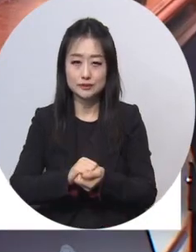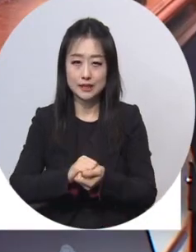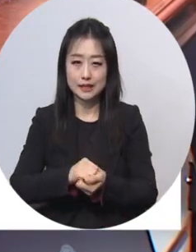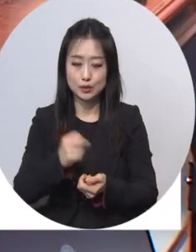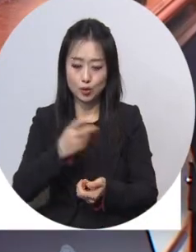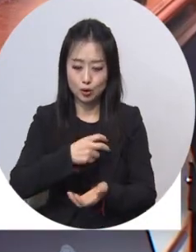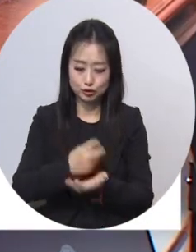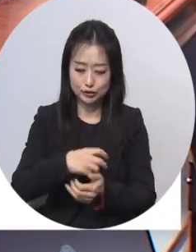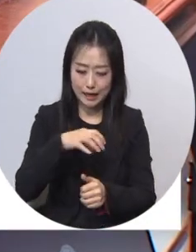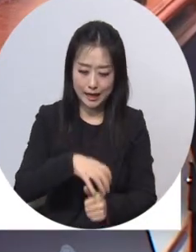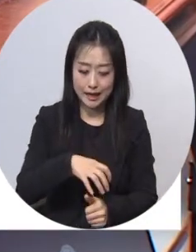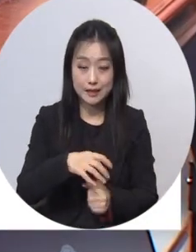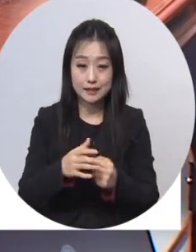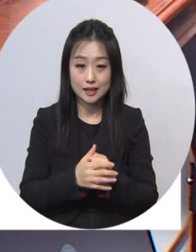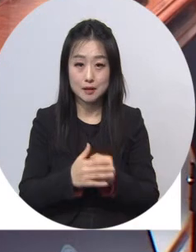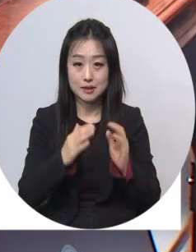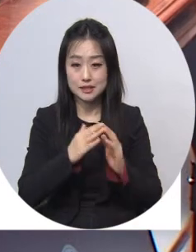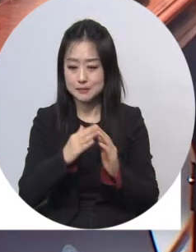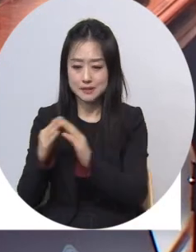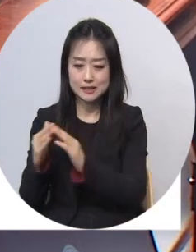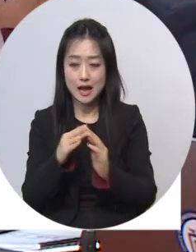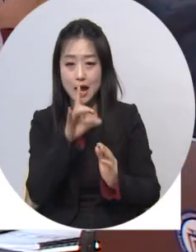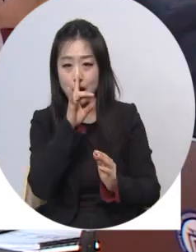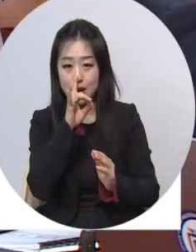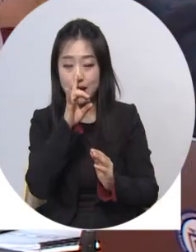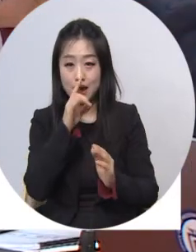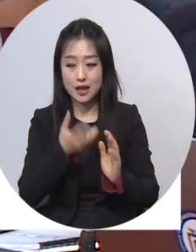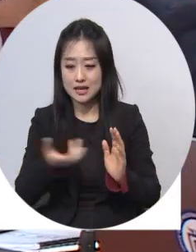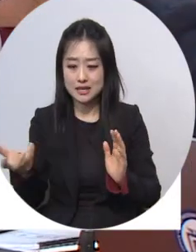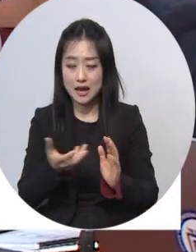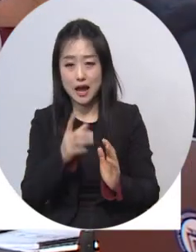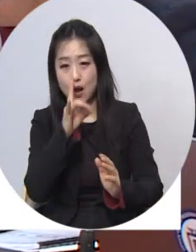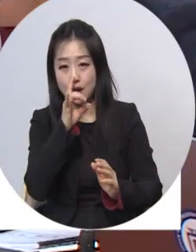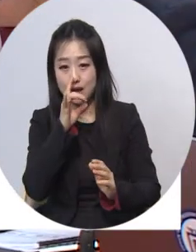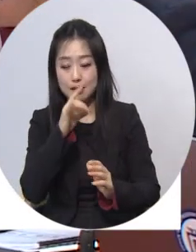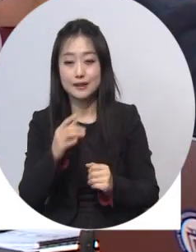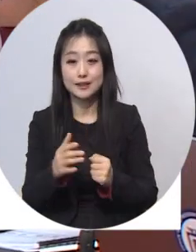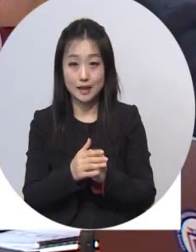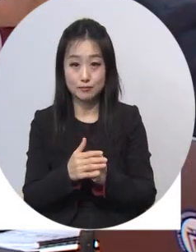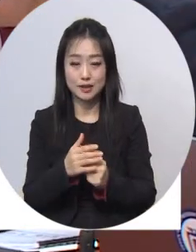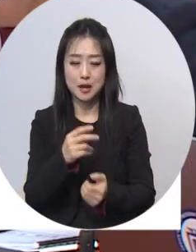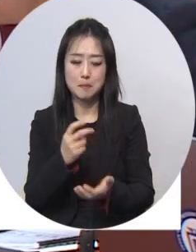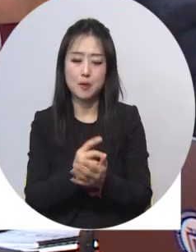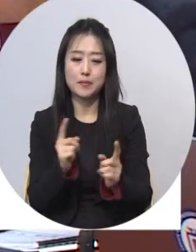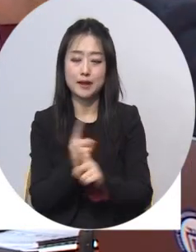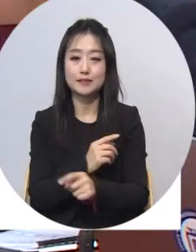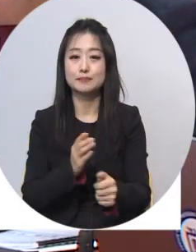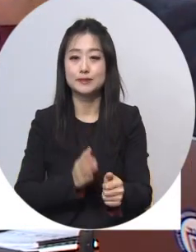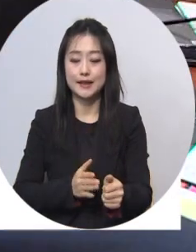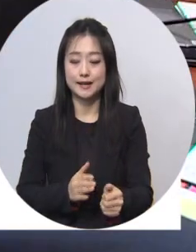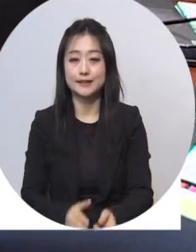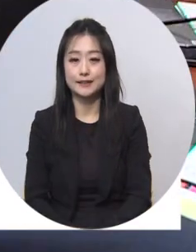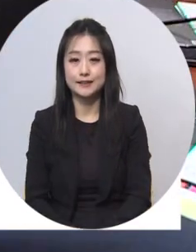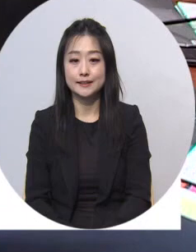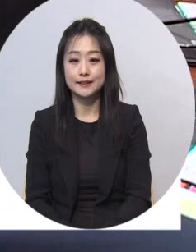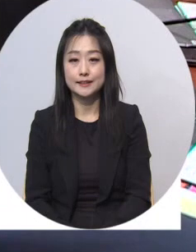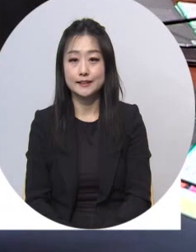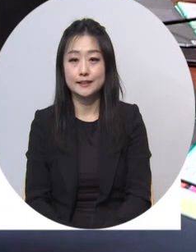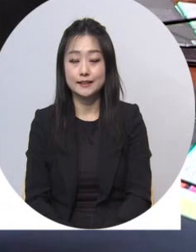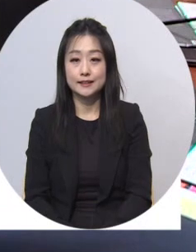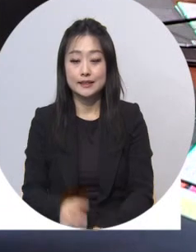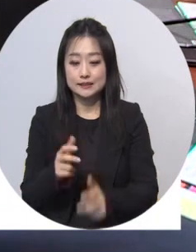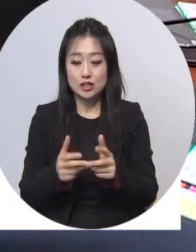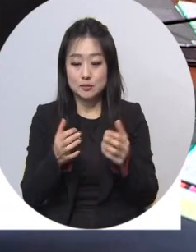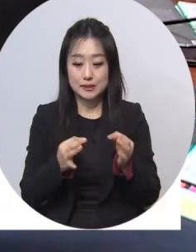주거이전 자유와 재산권 행사까지 제한하는 것이라며 국민 입장에서 법 개정에 속도를 내줄 것을 당부했습니다. 아울러